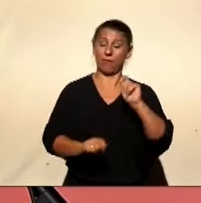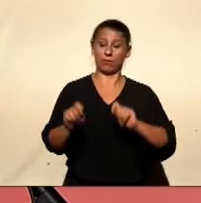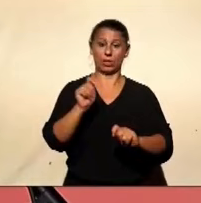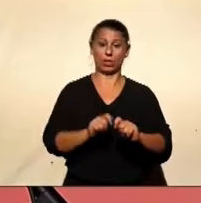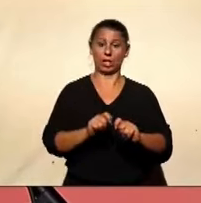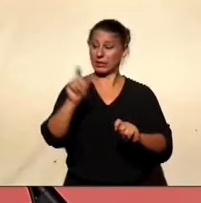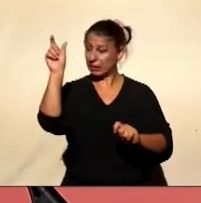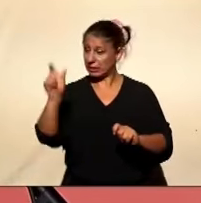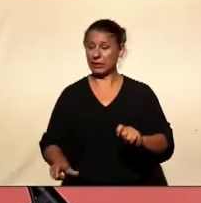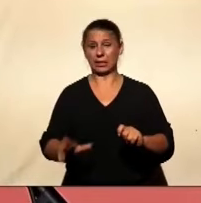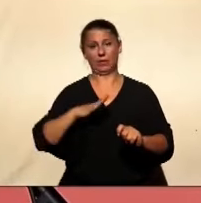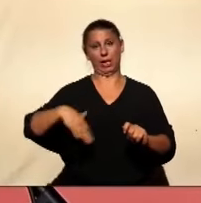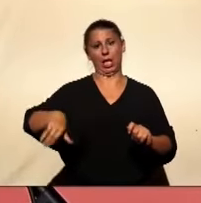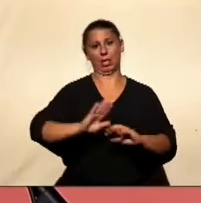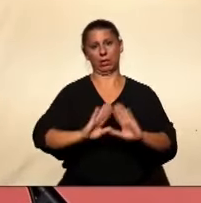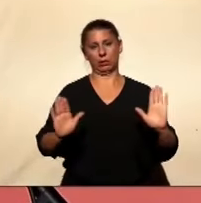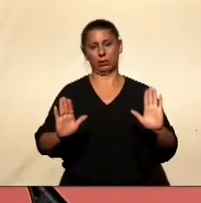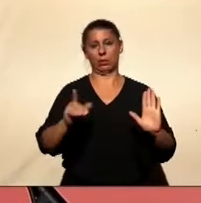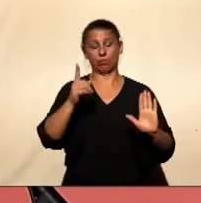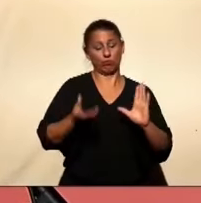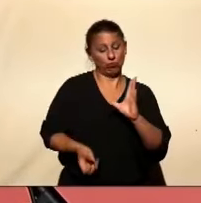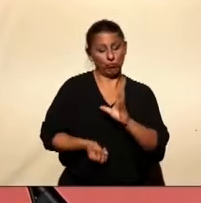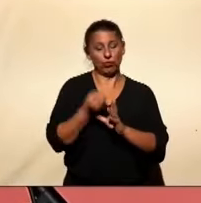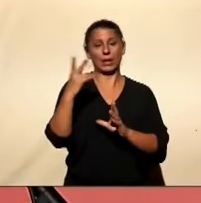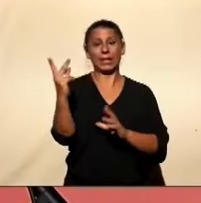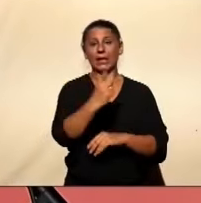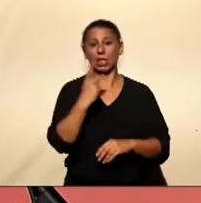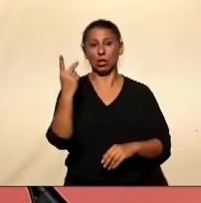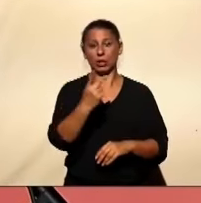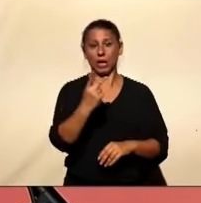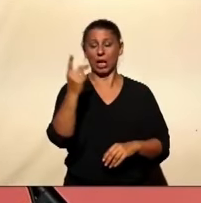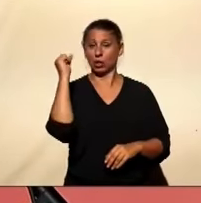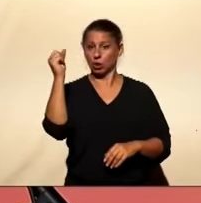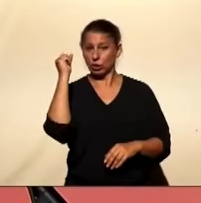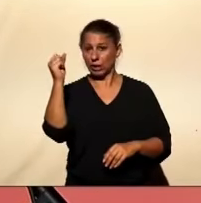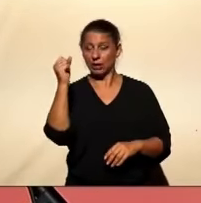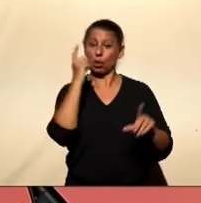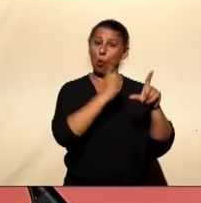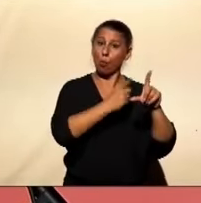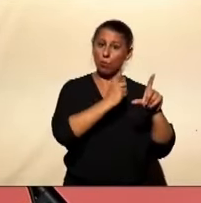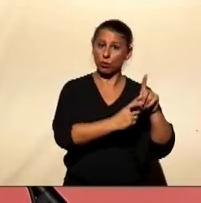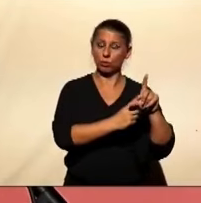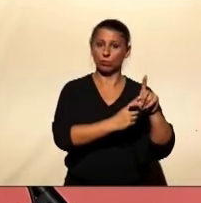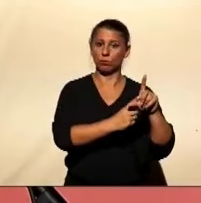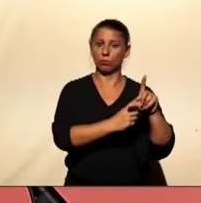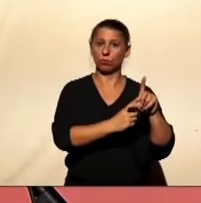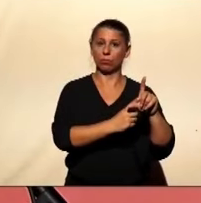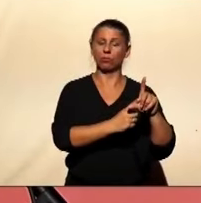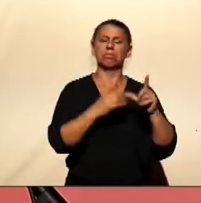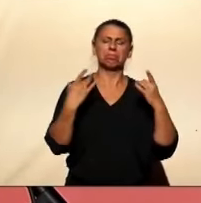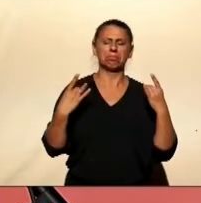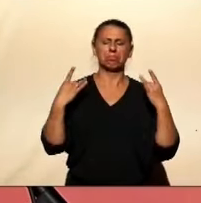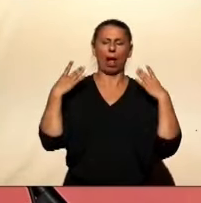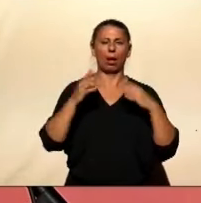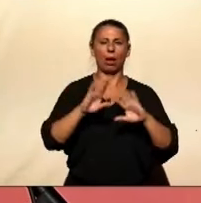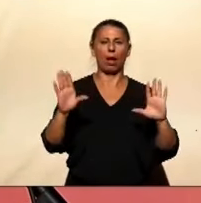οι ίδιοι οι λαοί. Για μια νέα κοινωνία, τον σοσιαλισμό-κομμουνισμό, απαλλαγμένη